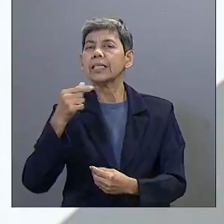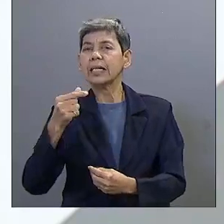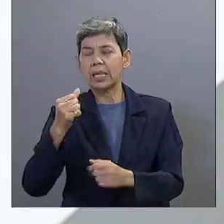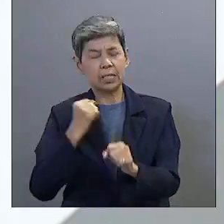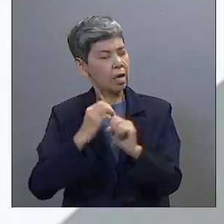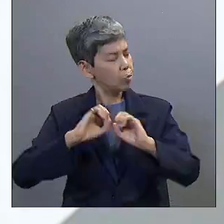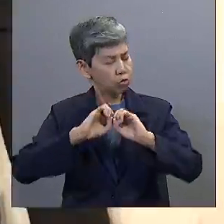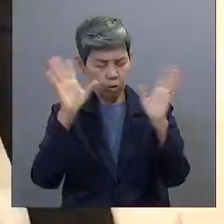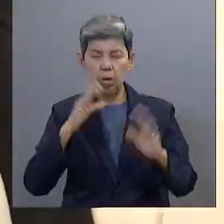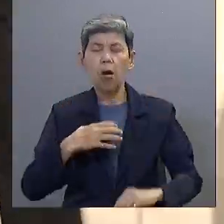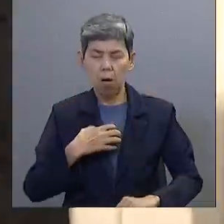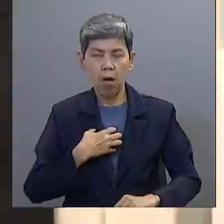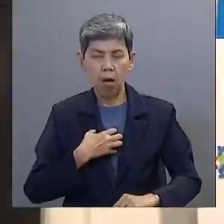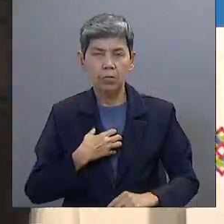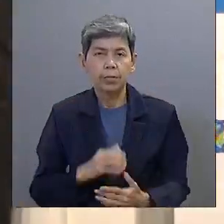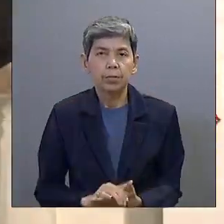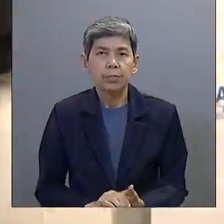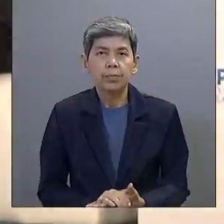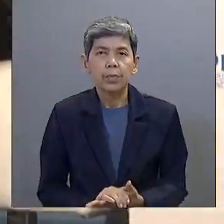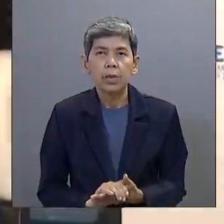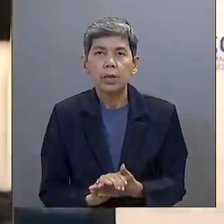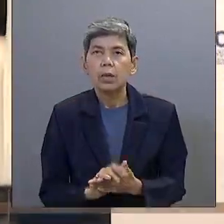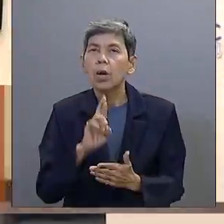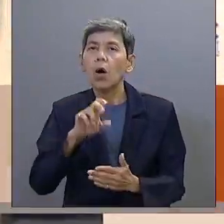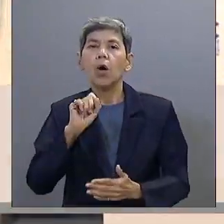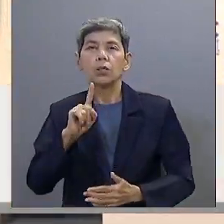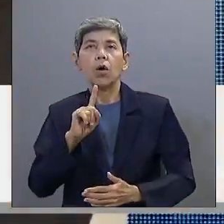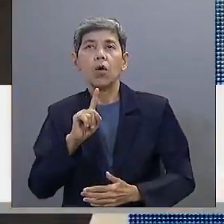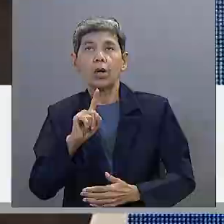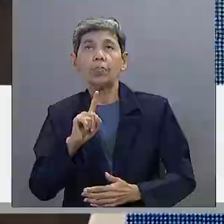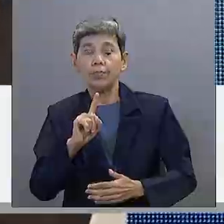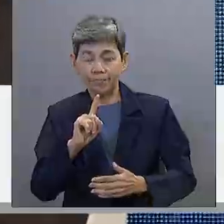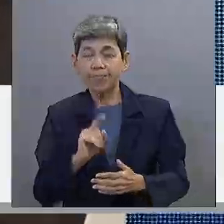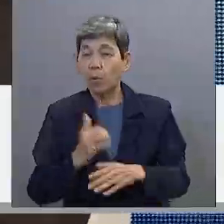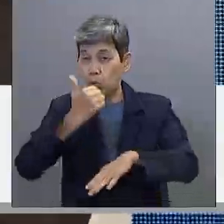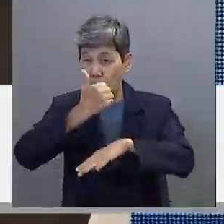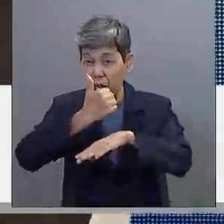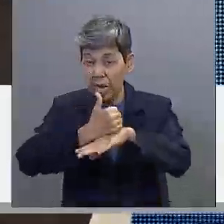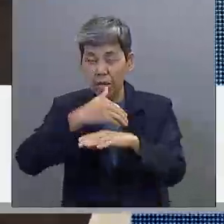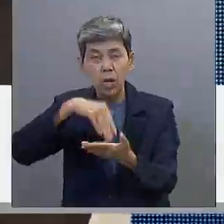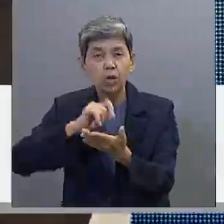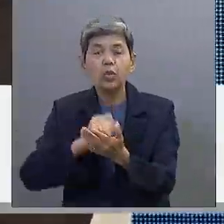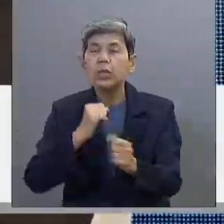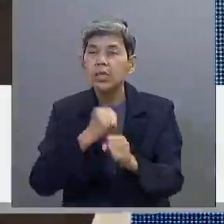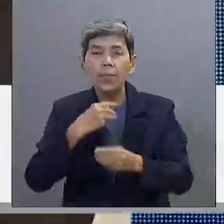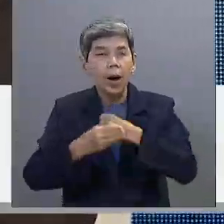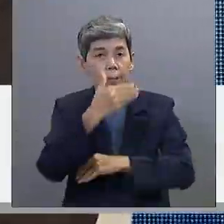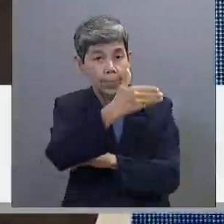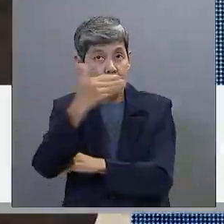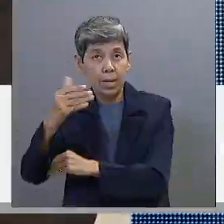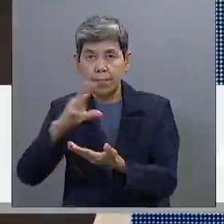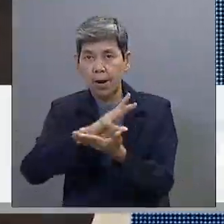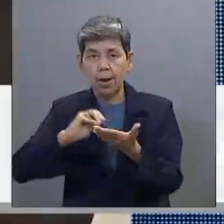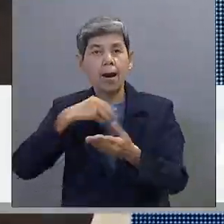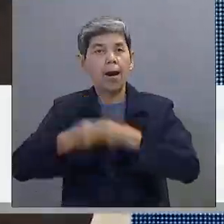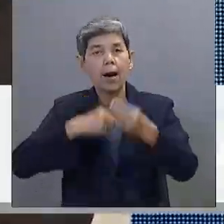รูปธรรมค่ะรองศาสตราจารย์อัดพิสารวานิชผู้อำนวยการศูนย์การศึกษาการค้าระหว่างประเทศมหาวิทยาลัยห